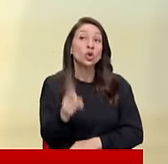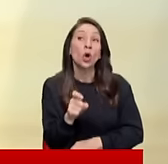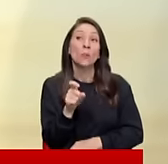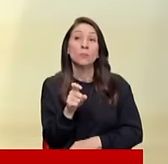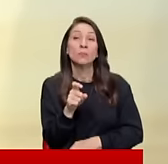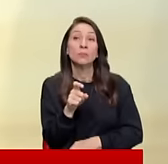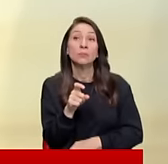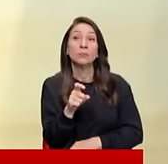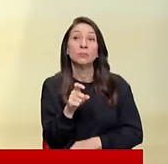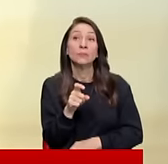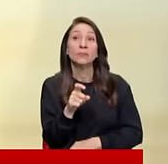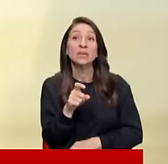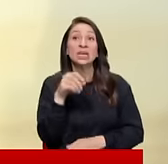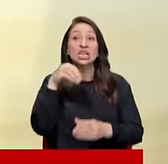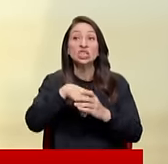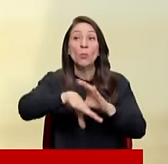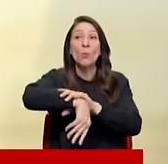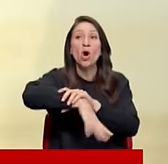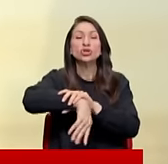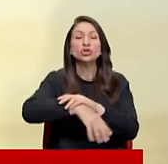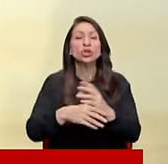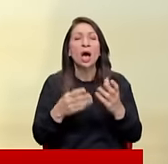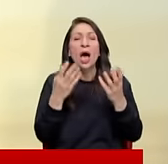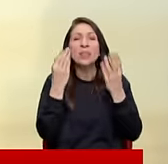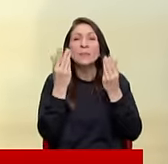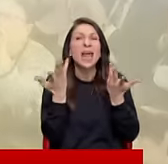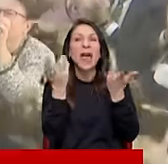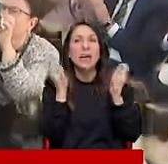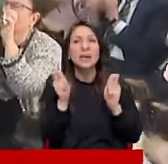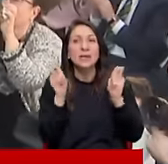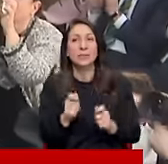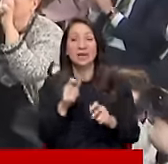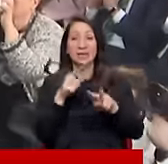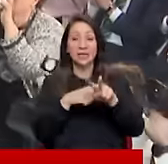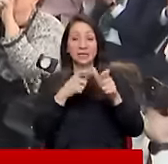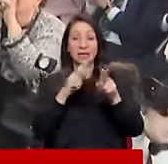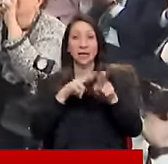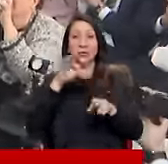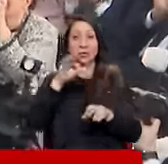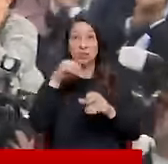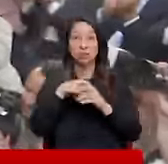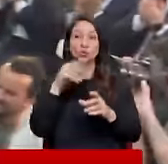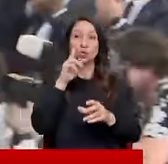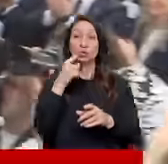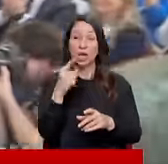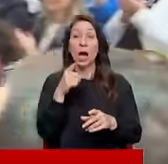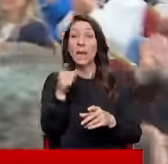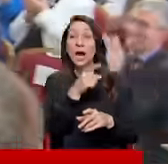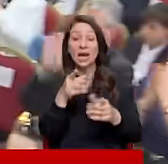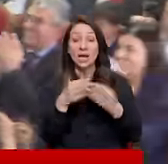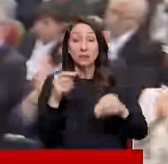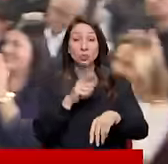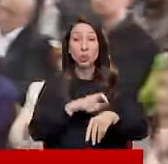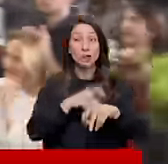size. İçi boş gerekçelerle neler yaptınız neler? YSK Tuzla için son sözü söyledi ama aradaki kayıp